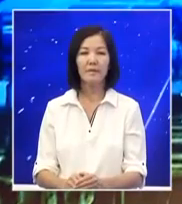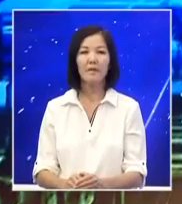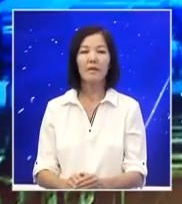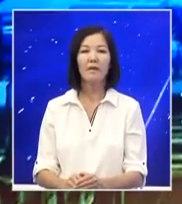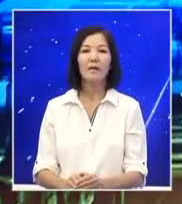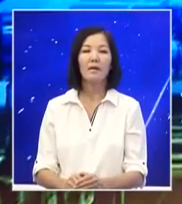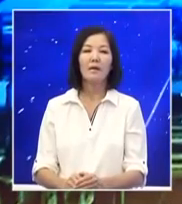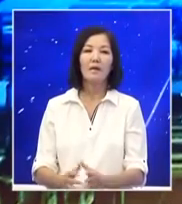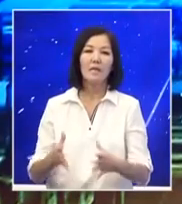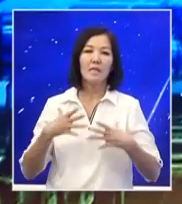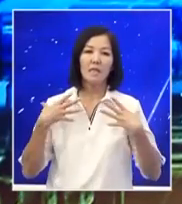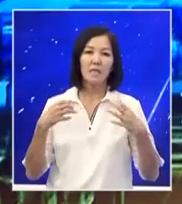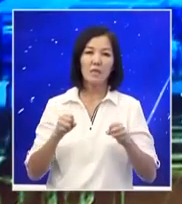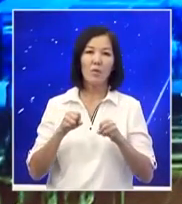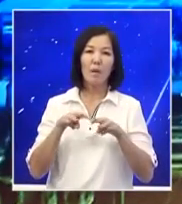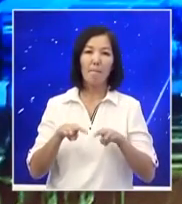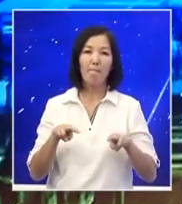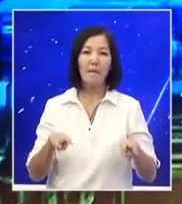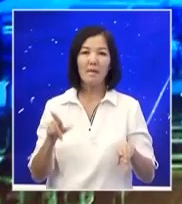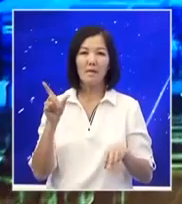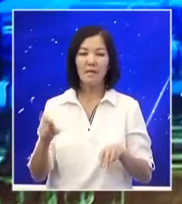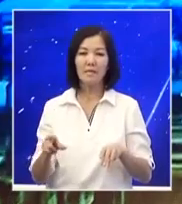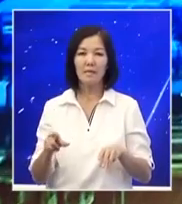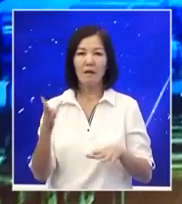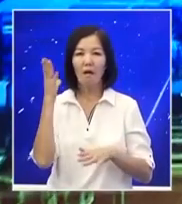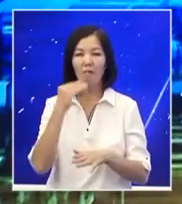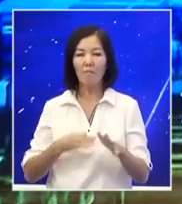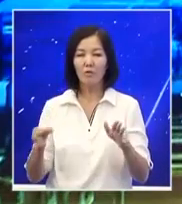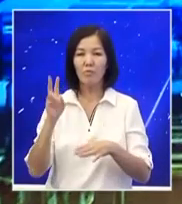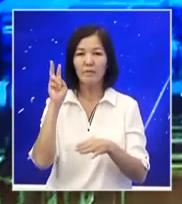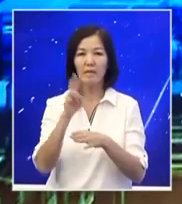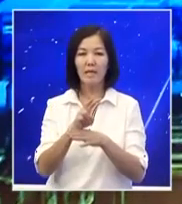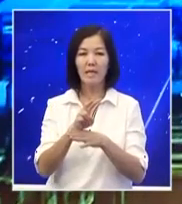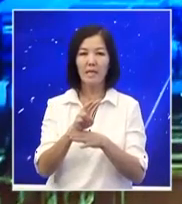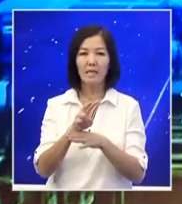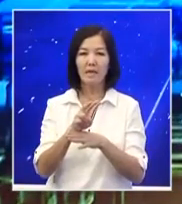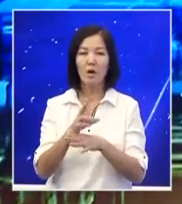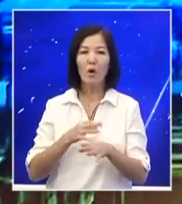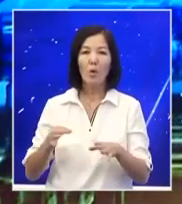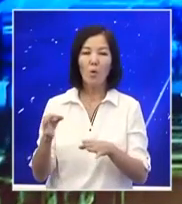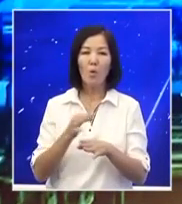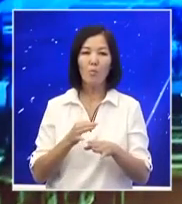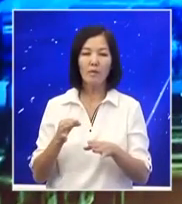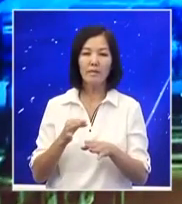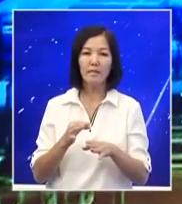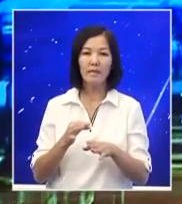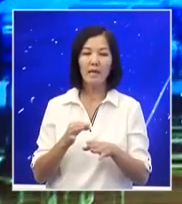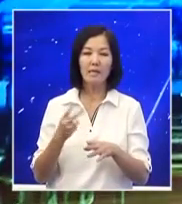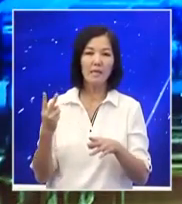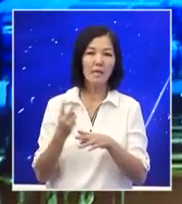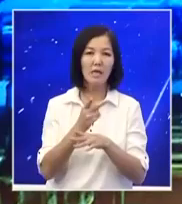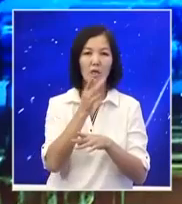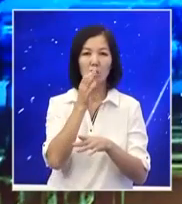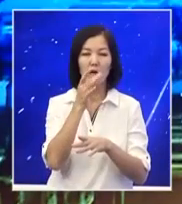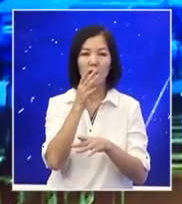Бас дәрігер өңірге келді. Бүгін еліміздің денсаулық сақтау министрі облыстың екінші толқынға дайындық барысын тексерді.